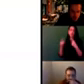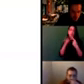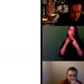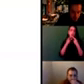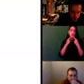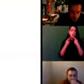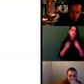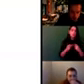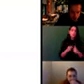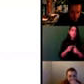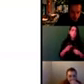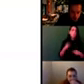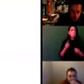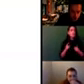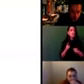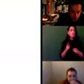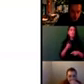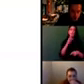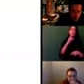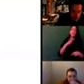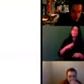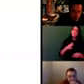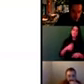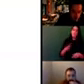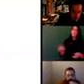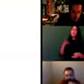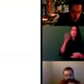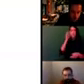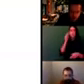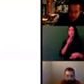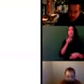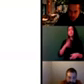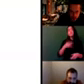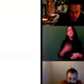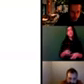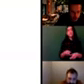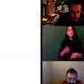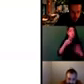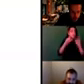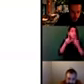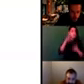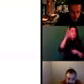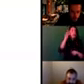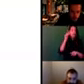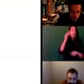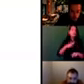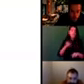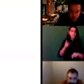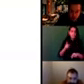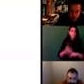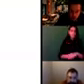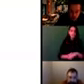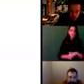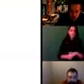kimi sıcak bakıyordu. Ama onlarla konuşarak, ihtiyaçlarını daha iyi anlayarak tasarımı şekillendirmeye çalıştık.